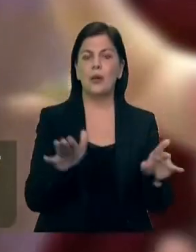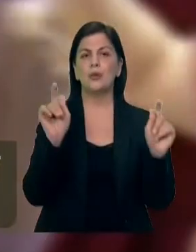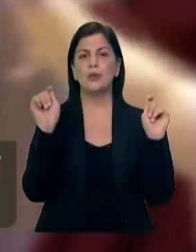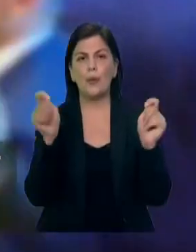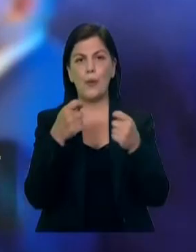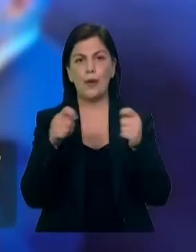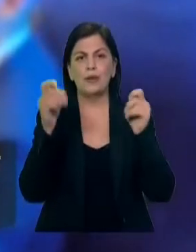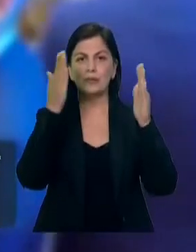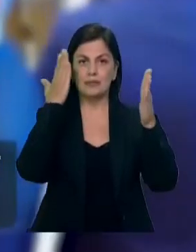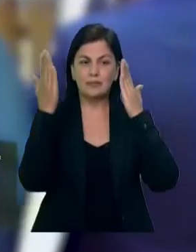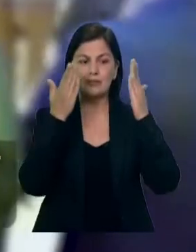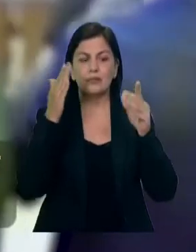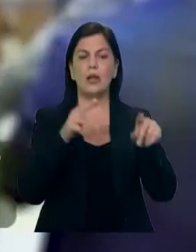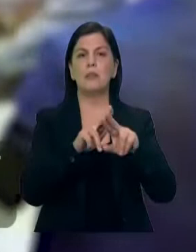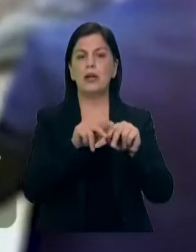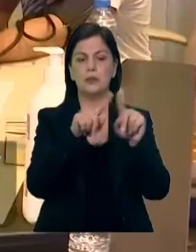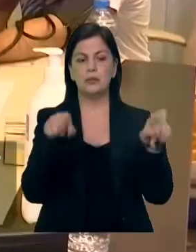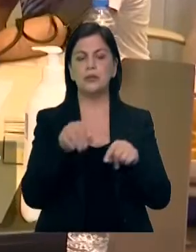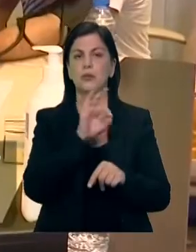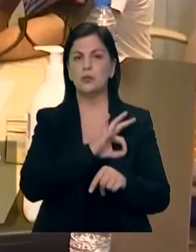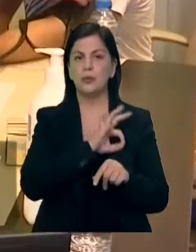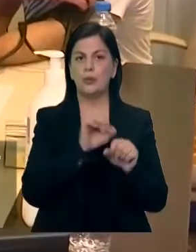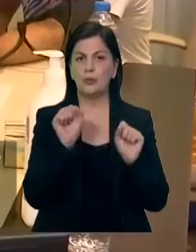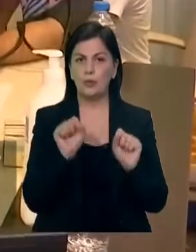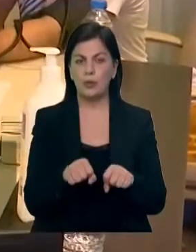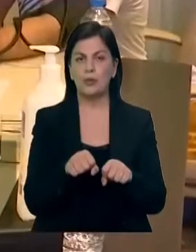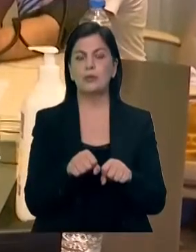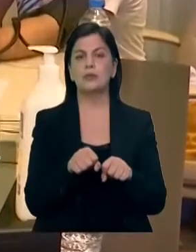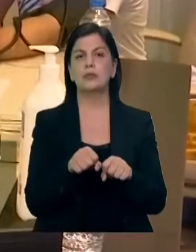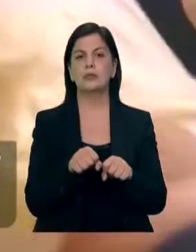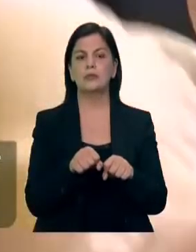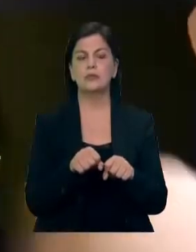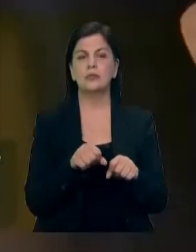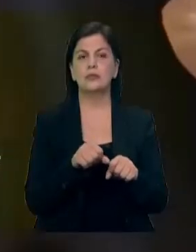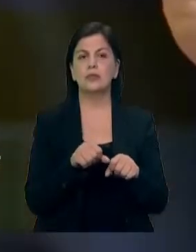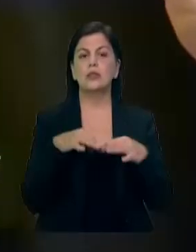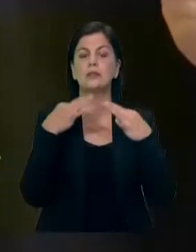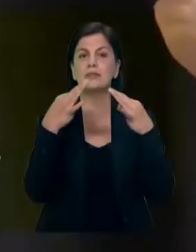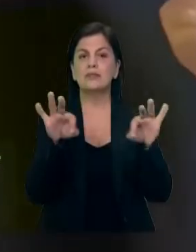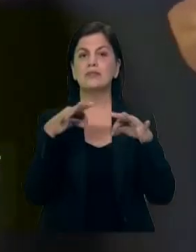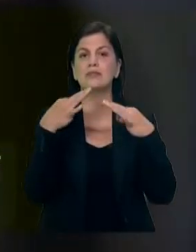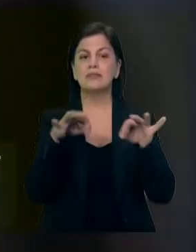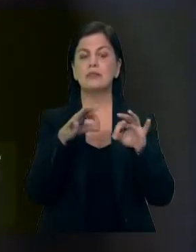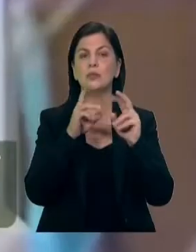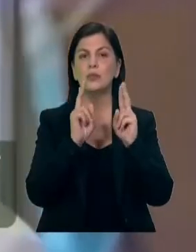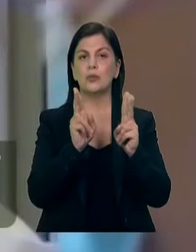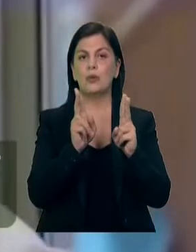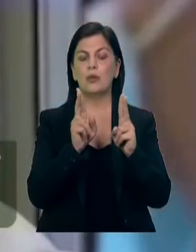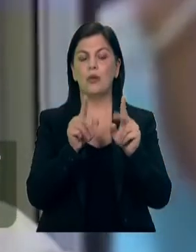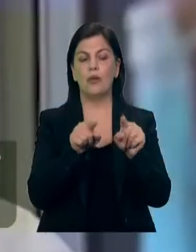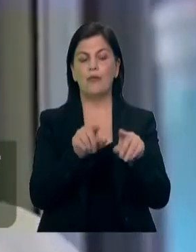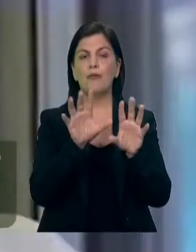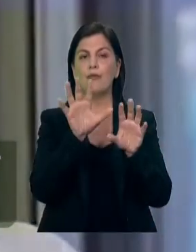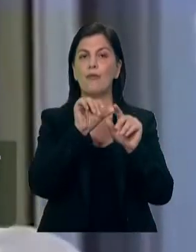digər şənliklər bura aiddir. Vaksinasiyanın sağlamlığımızla yanaşı ümumi icazələrdən yararlanma məsələsindəki əhəmiyyəti də bu